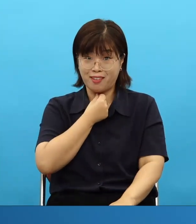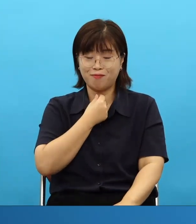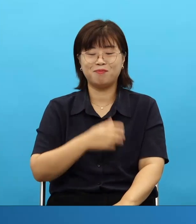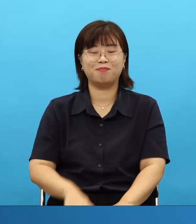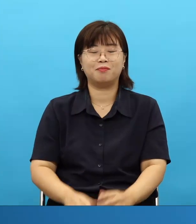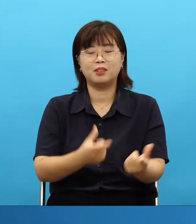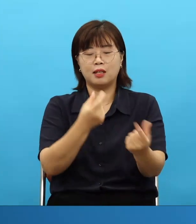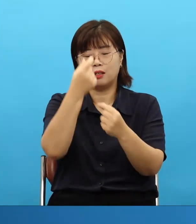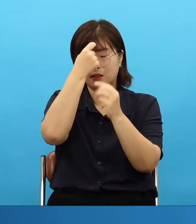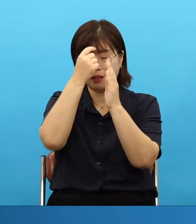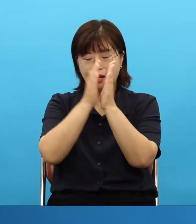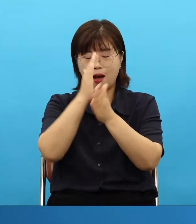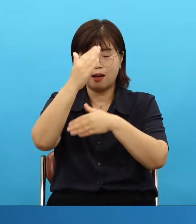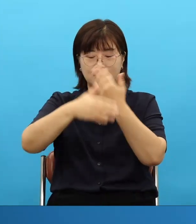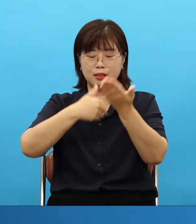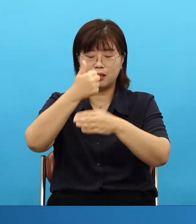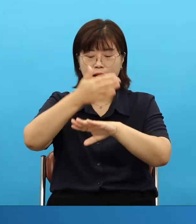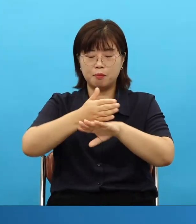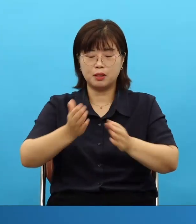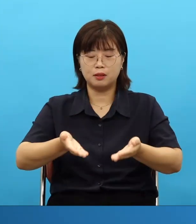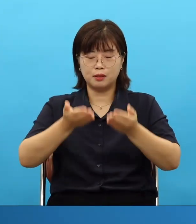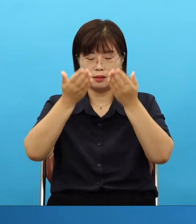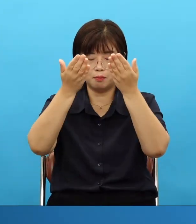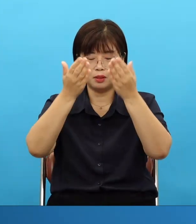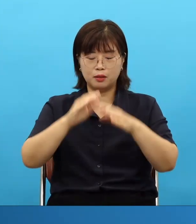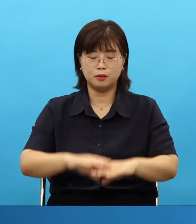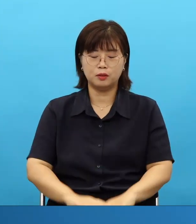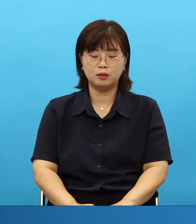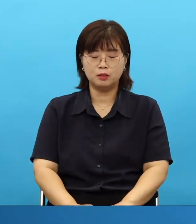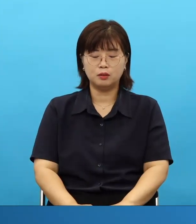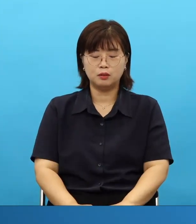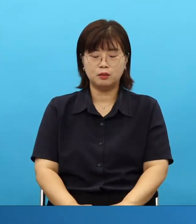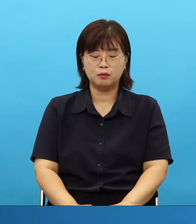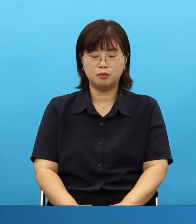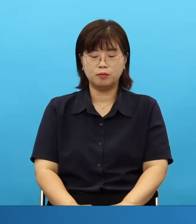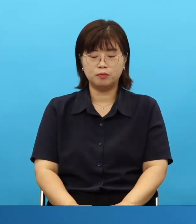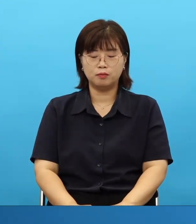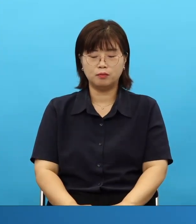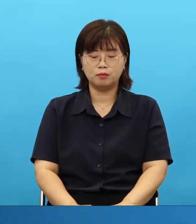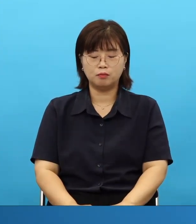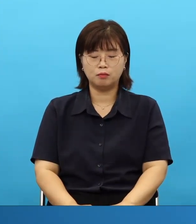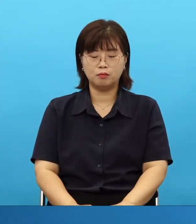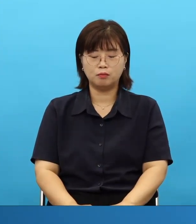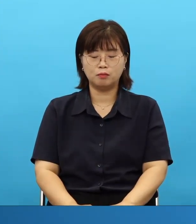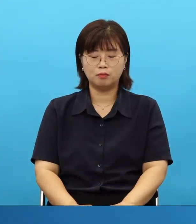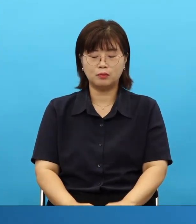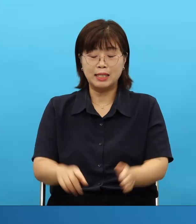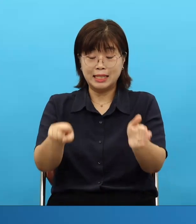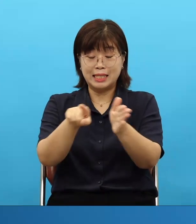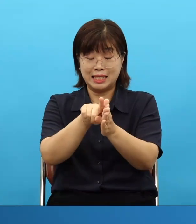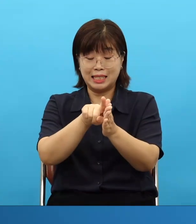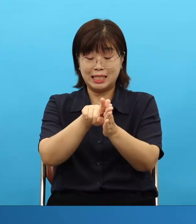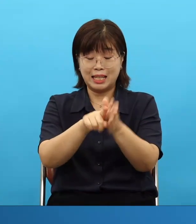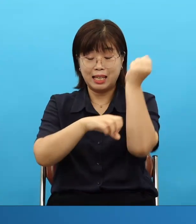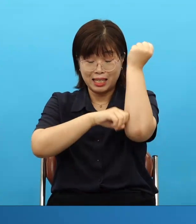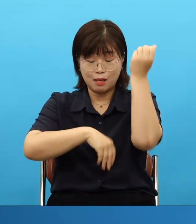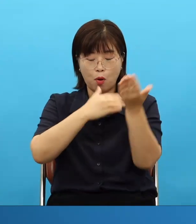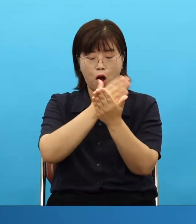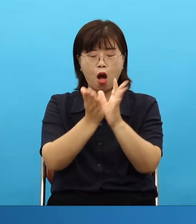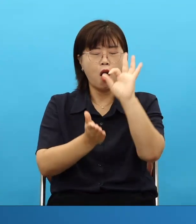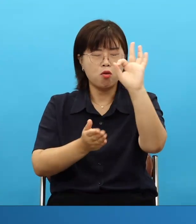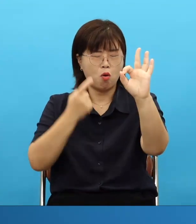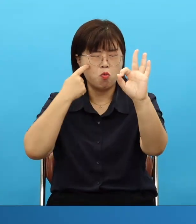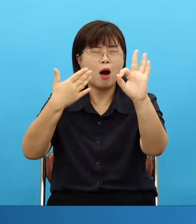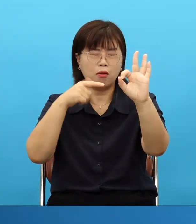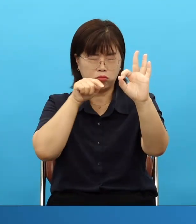pray. 하나님께 감사드립니다. God, we thank you. 확실한 10가지 발판을 보게 하시니 We 감사드립니다.